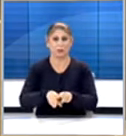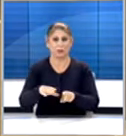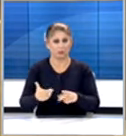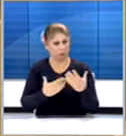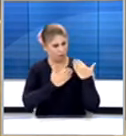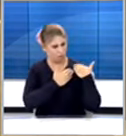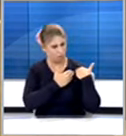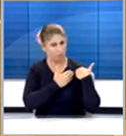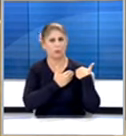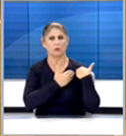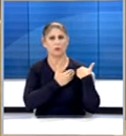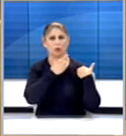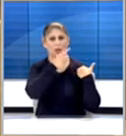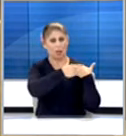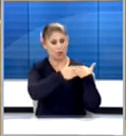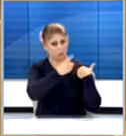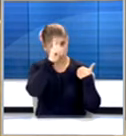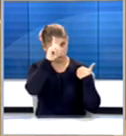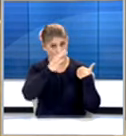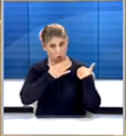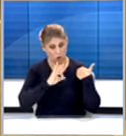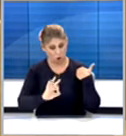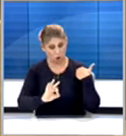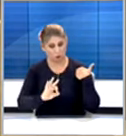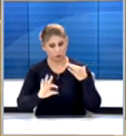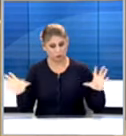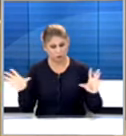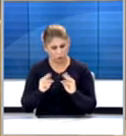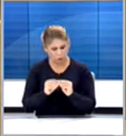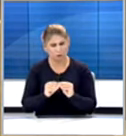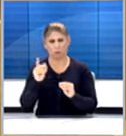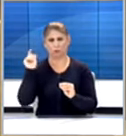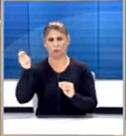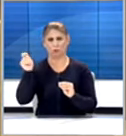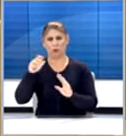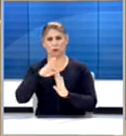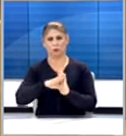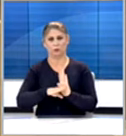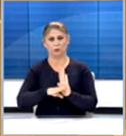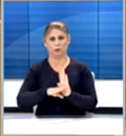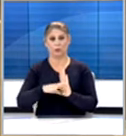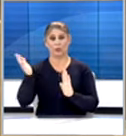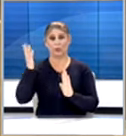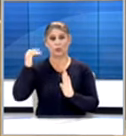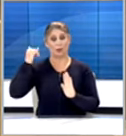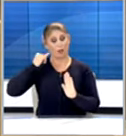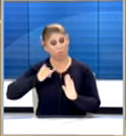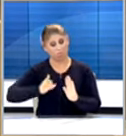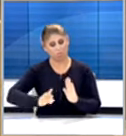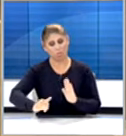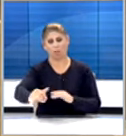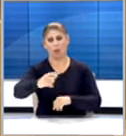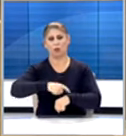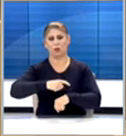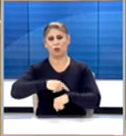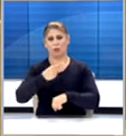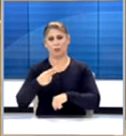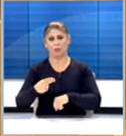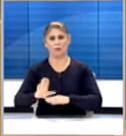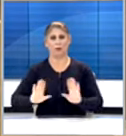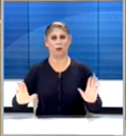ευθύνες εσείς κατά πρώτο λόγο, αλλά και το σύνολο του πολιτικού συστήματος για τα όποια διαχρονικά θέματα. Πότε θα